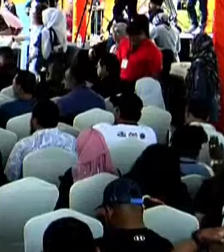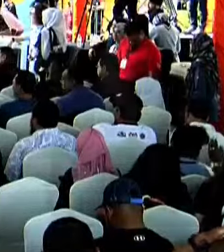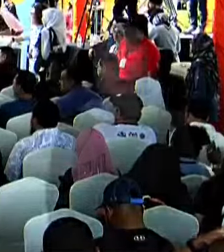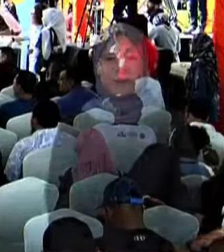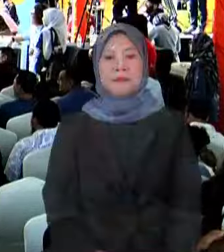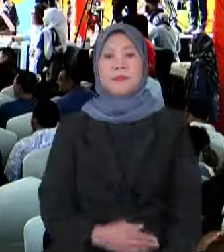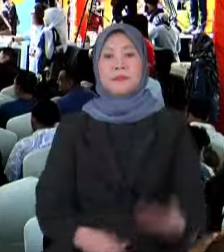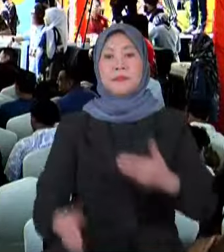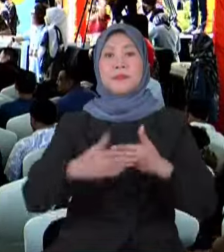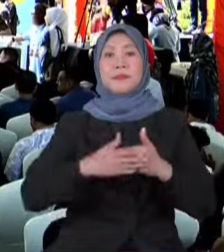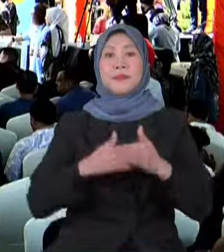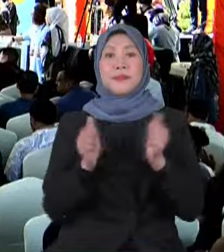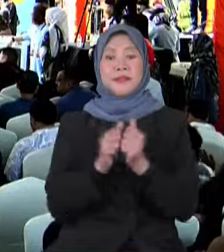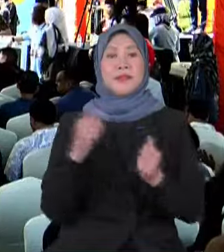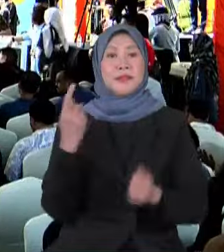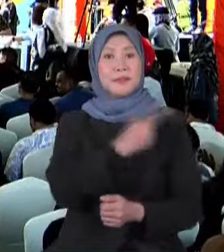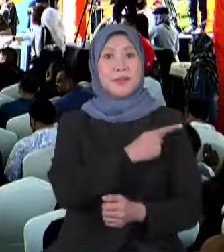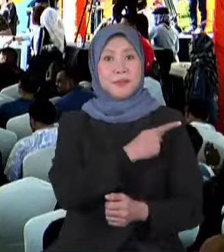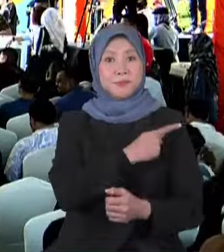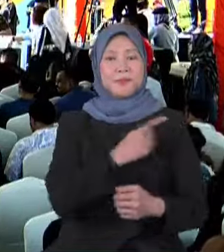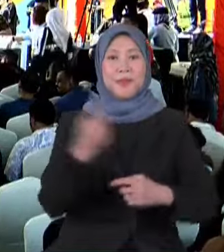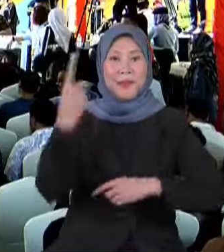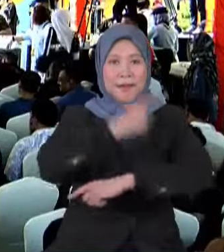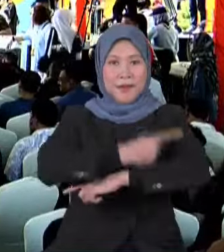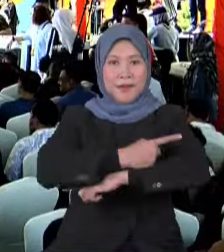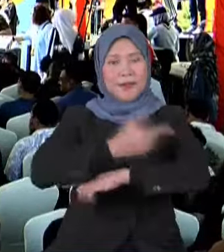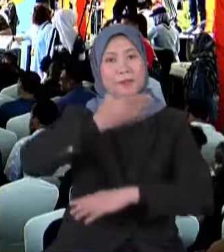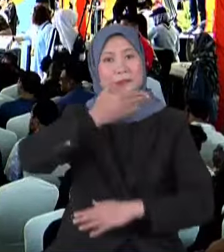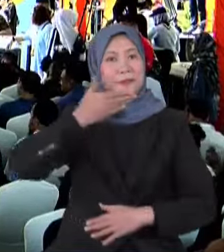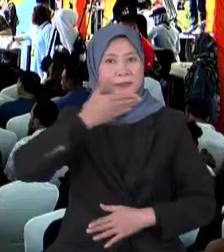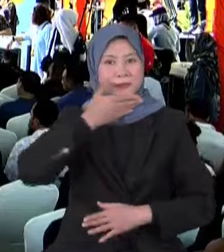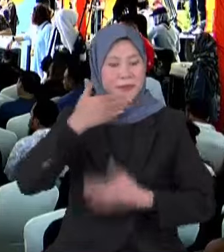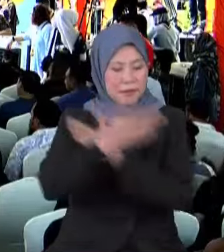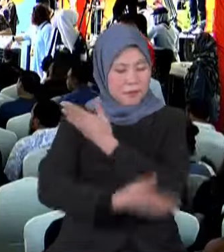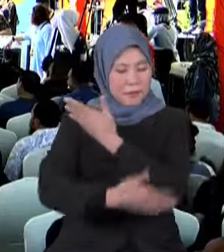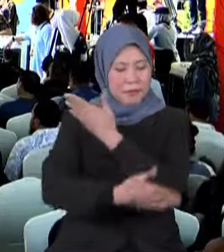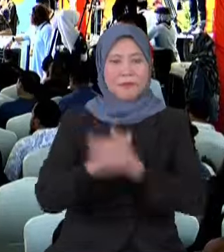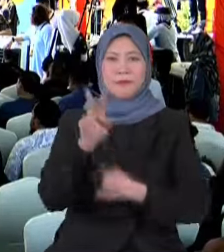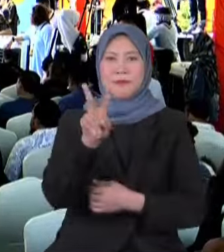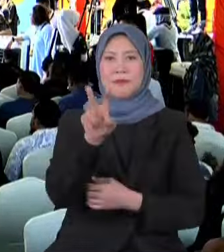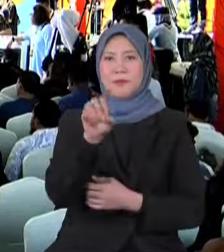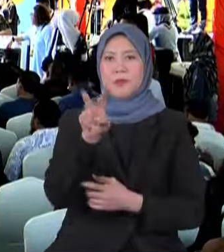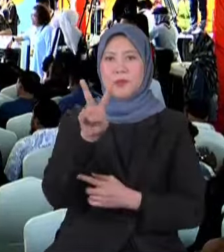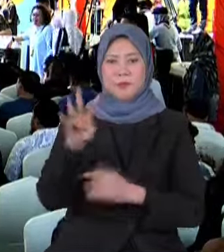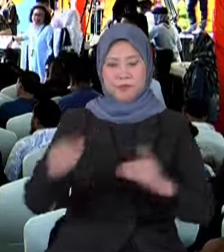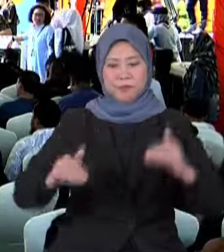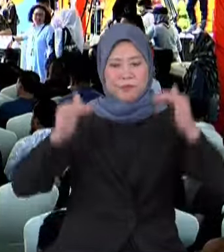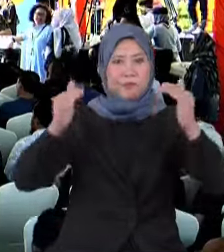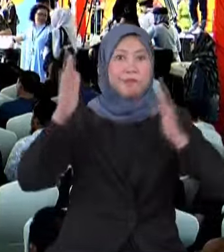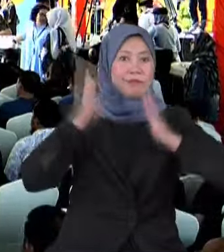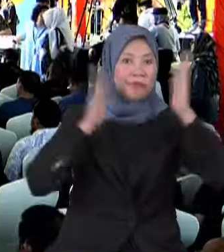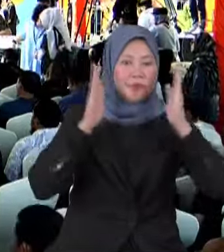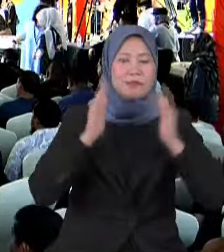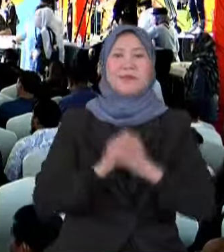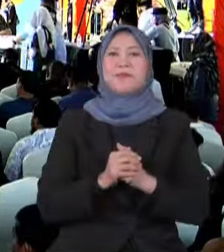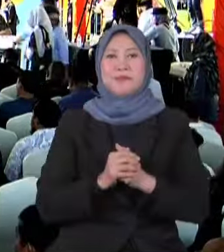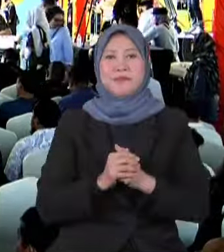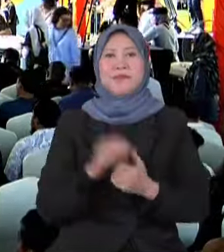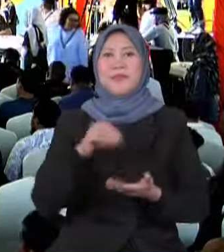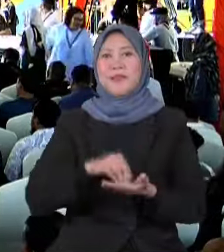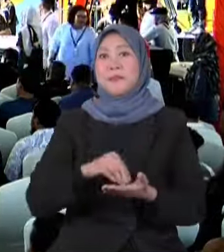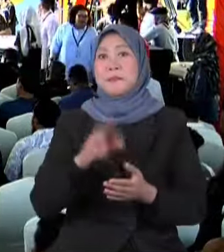kembali lagi bersama kami bersempena dengan Hari Belia Negara 2024 Peringkat Kebangsaan yang